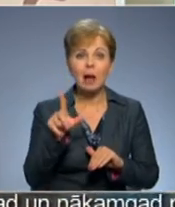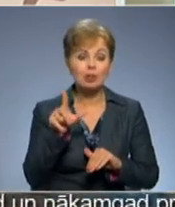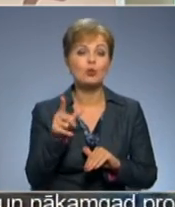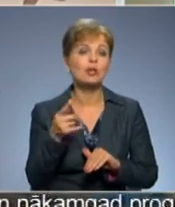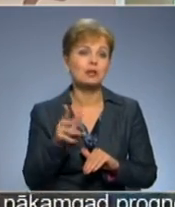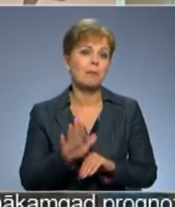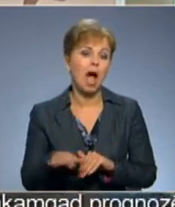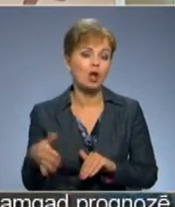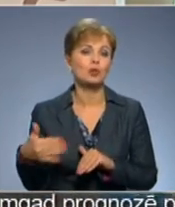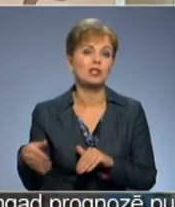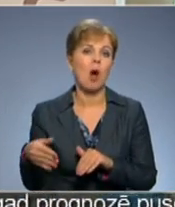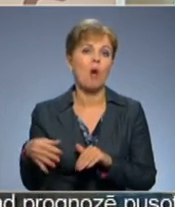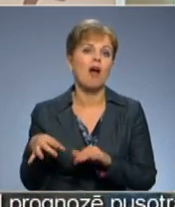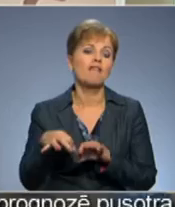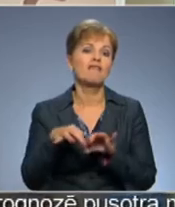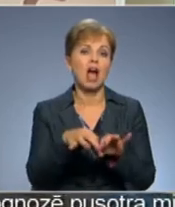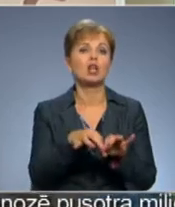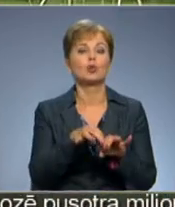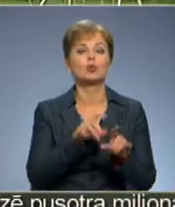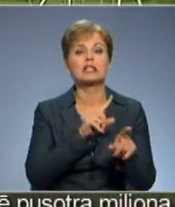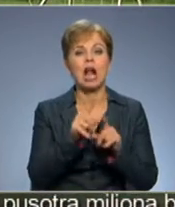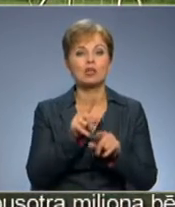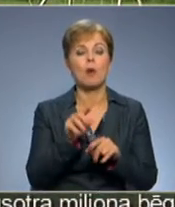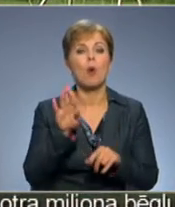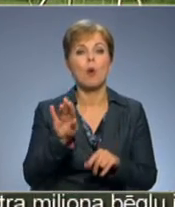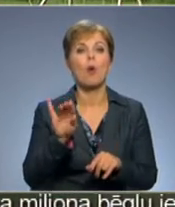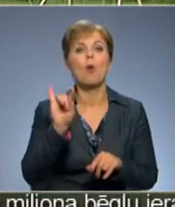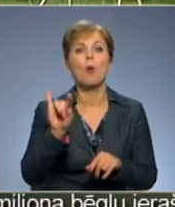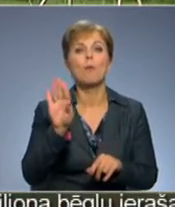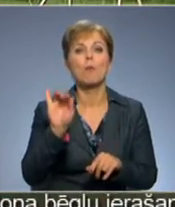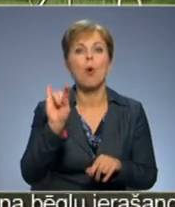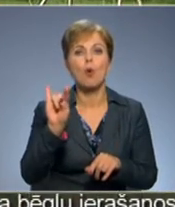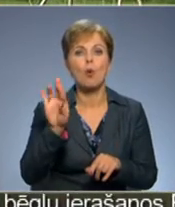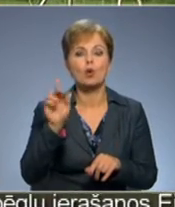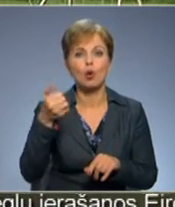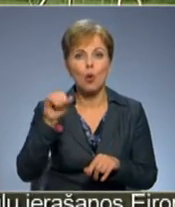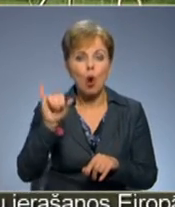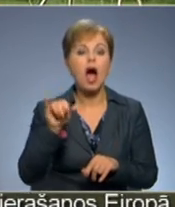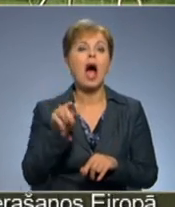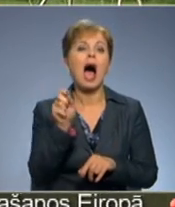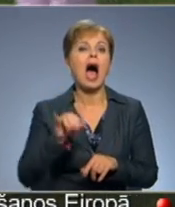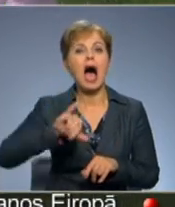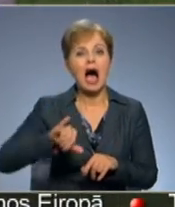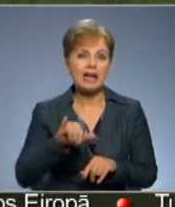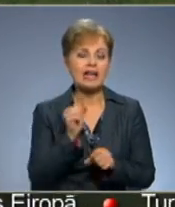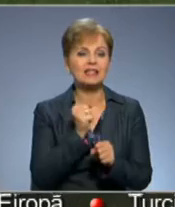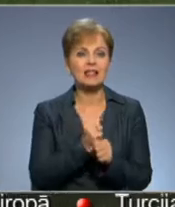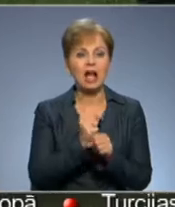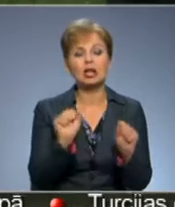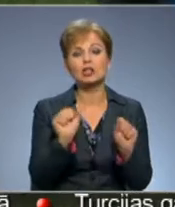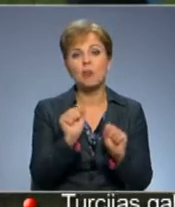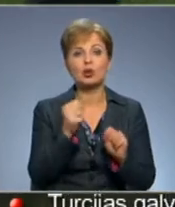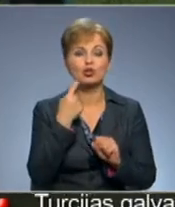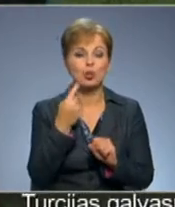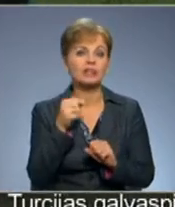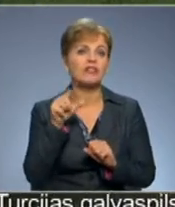veda ar transportu uz Umurgu. Pociem iedzīvotāja Aija, kas ir sporta skolotāja un strādā vairākās apkārtējās